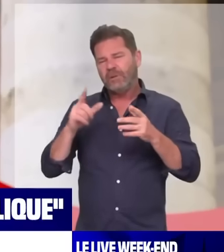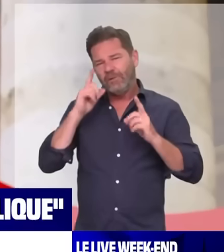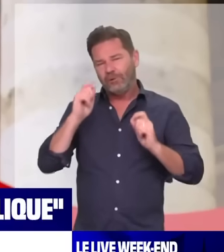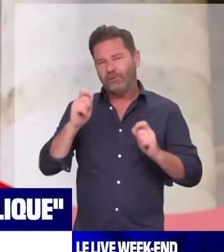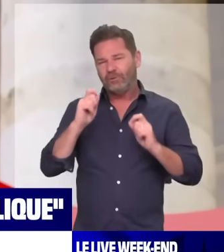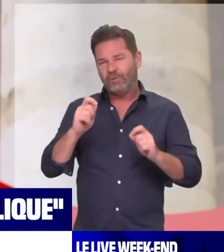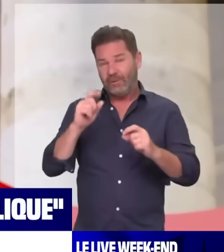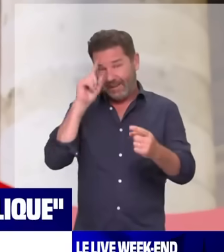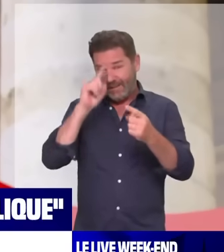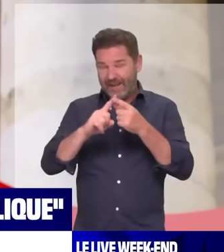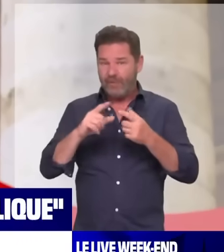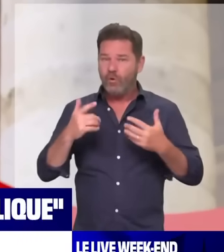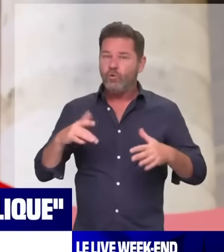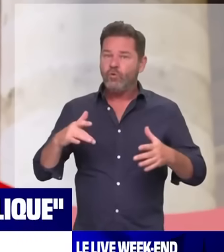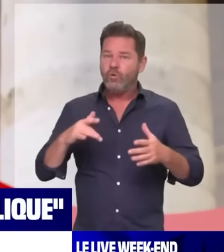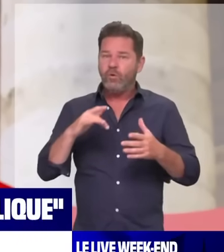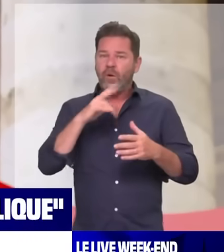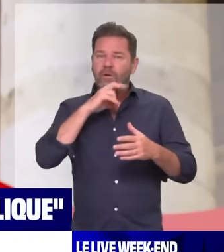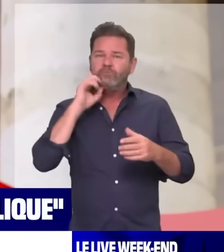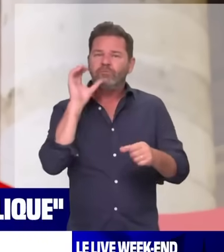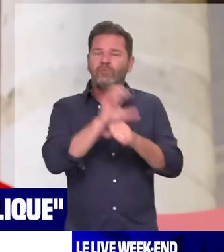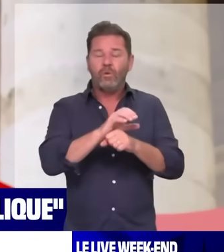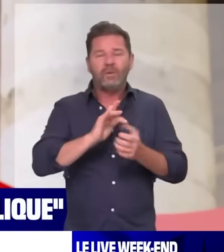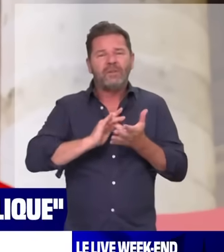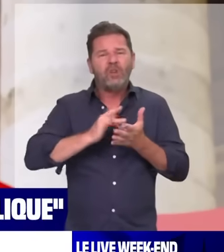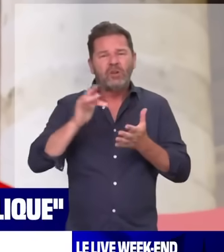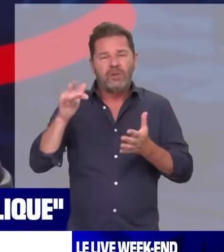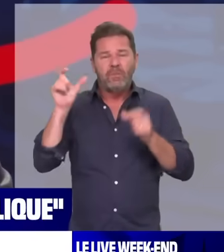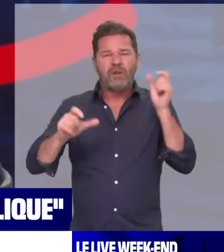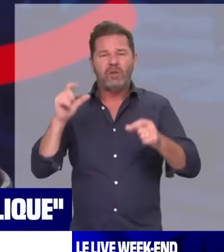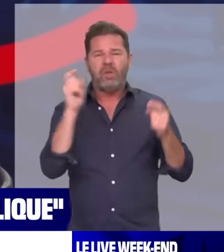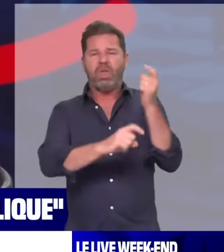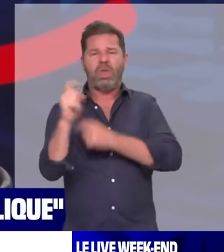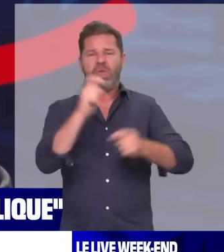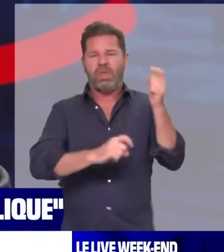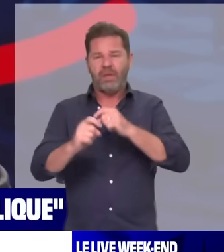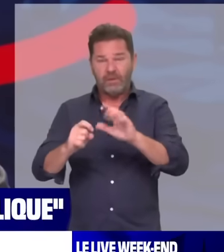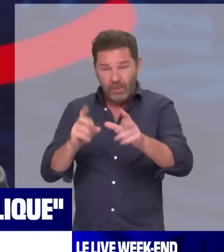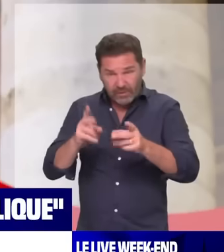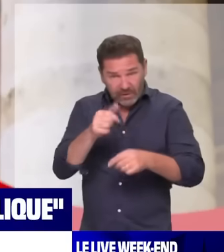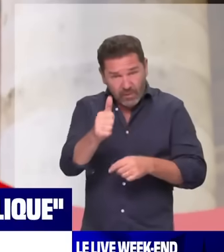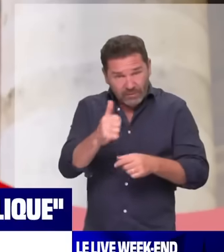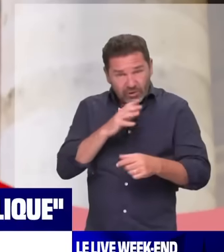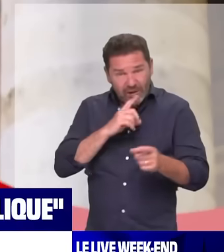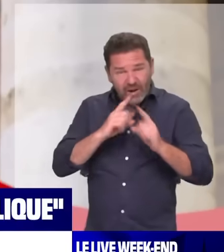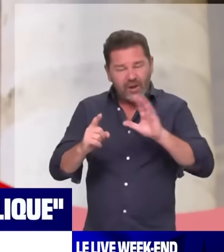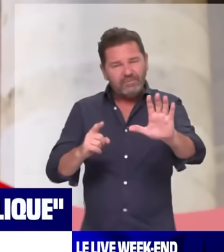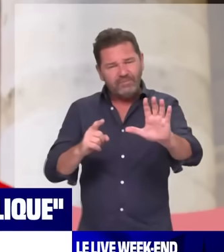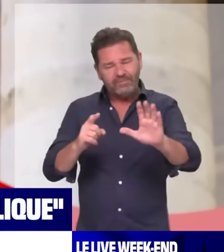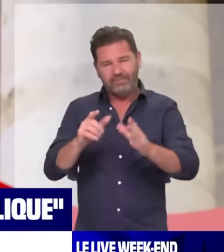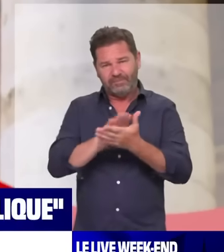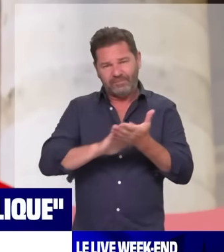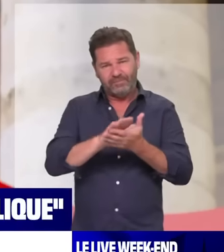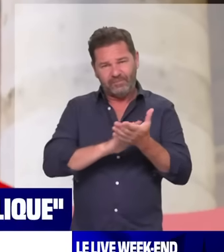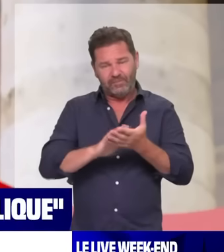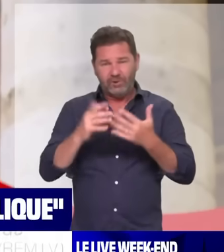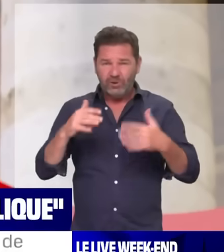qui est extrêmement sérieux qui est l'antisémitis est-ceil faut toujours envoyer chez les autres et ne pas se dire que vous avez commis des a suffisamment d'antisémit dans notre P pour ne pas